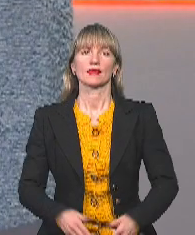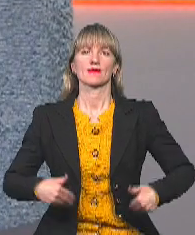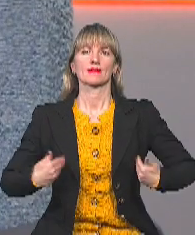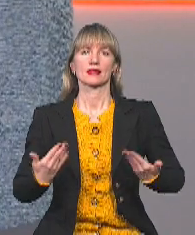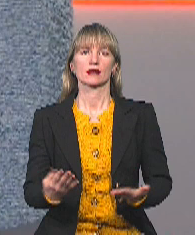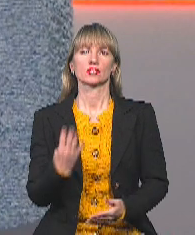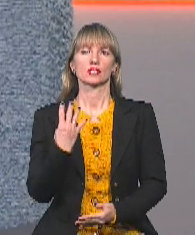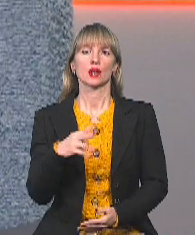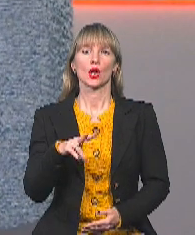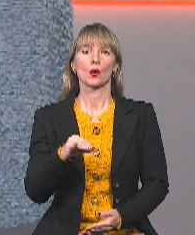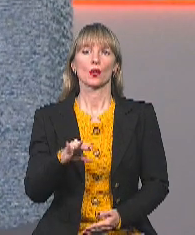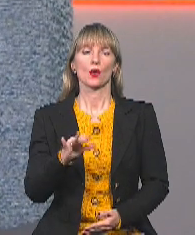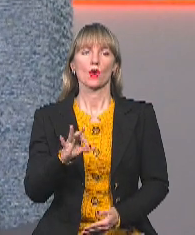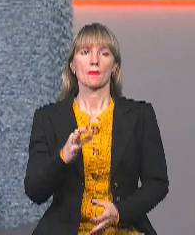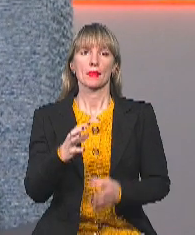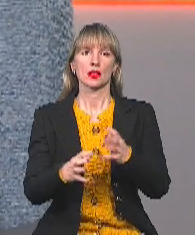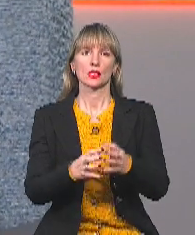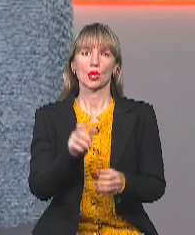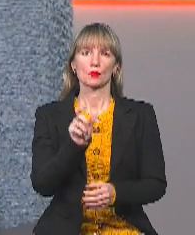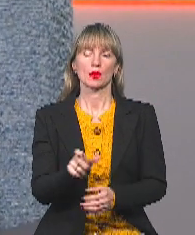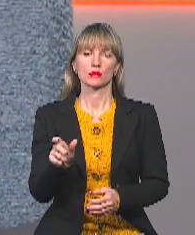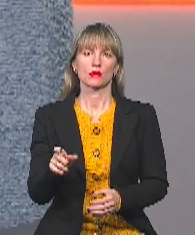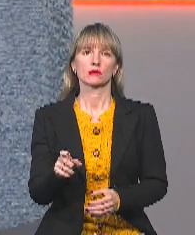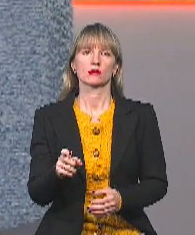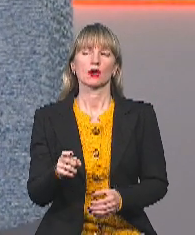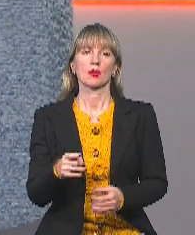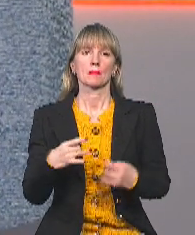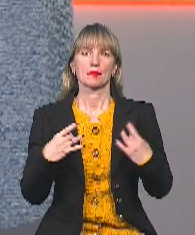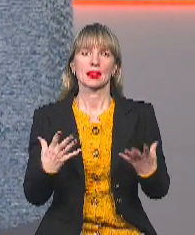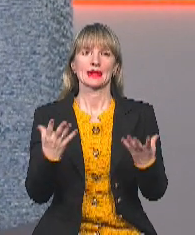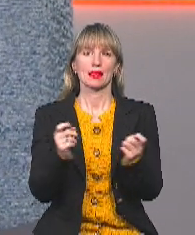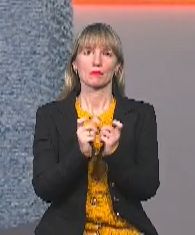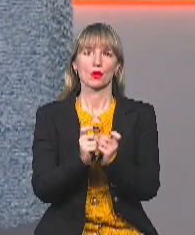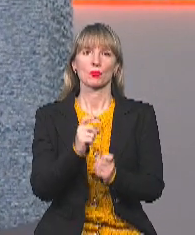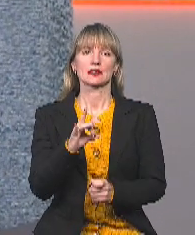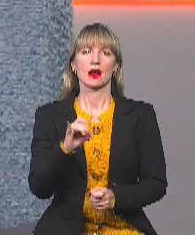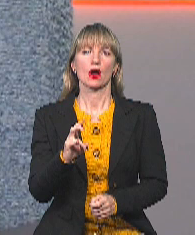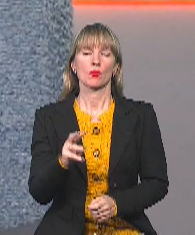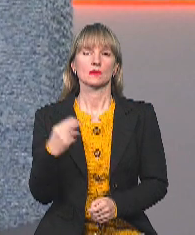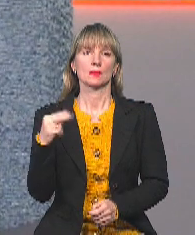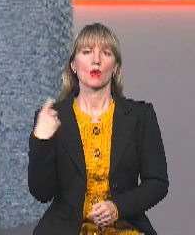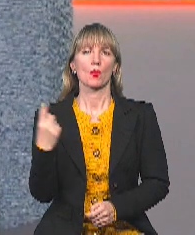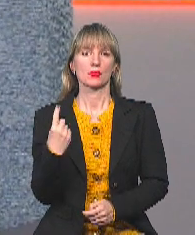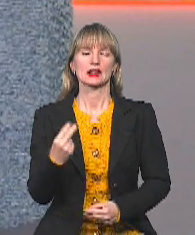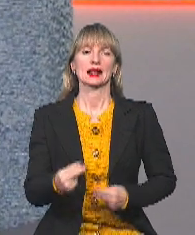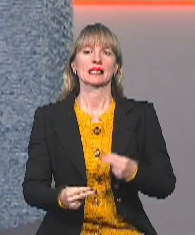Вітаю. 4 лютого міжнародна спільнота відзначала День боротьби з раком. Запорізька область